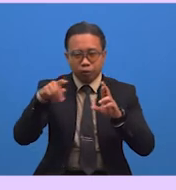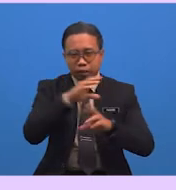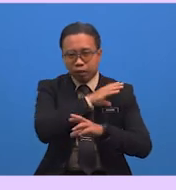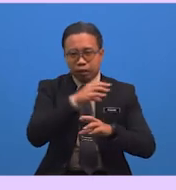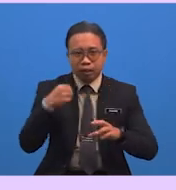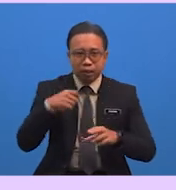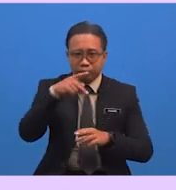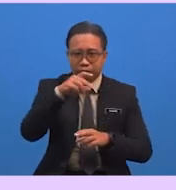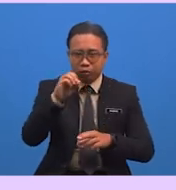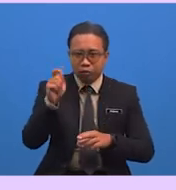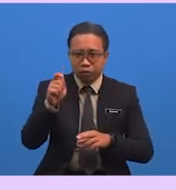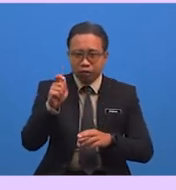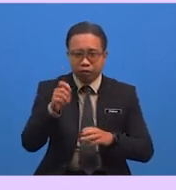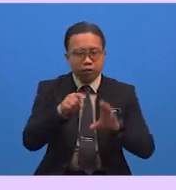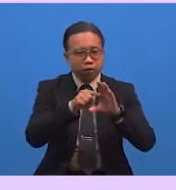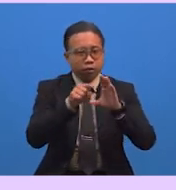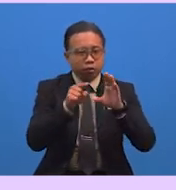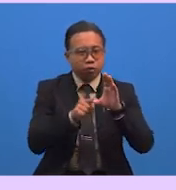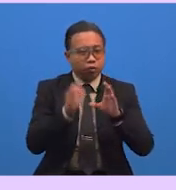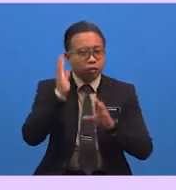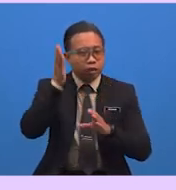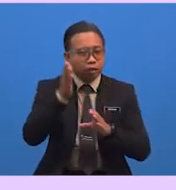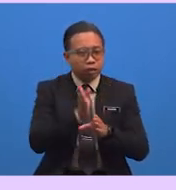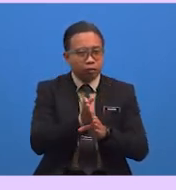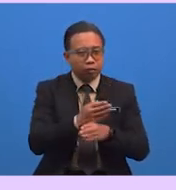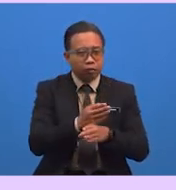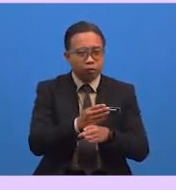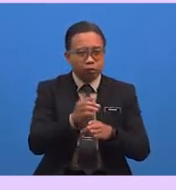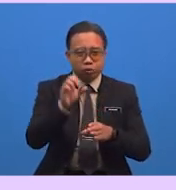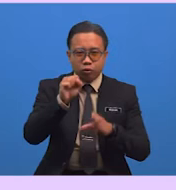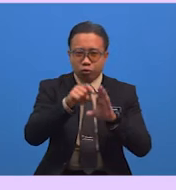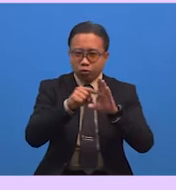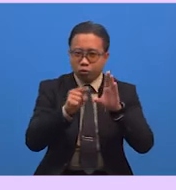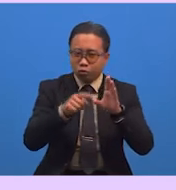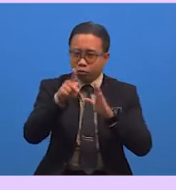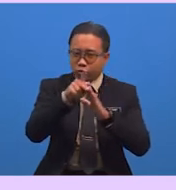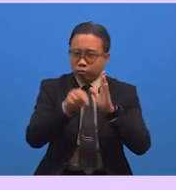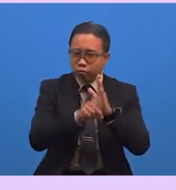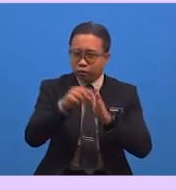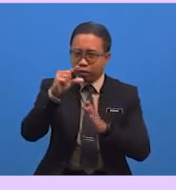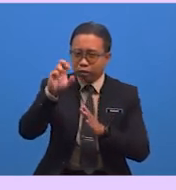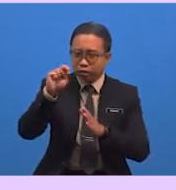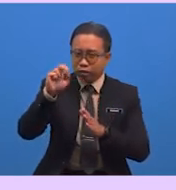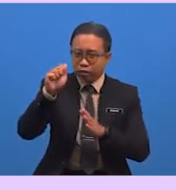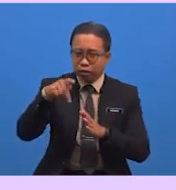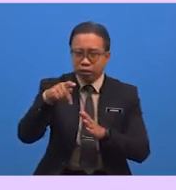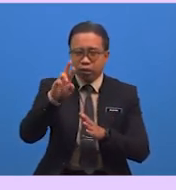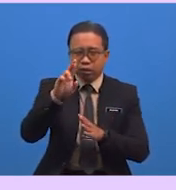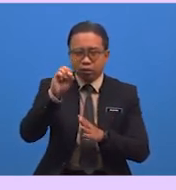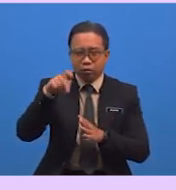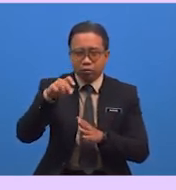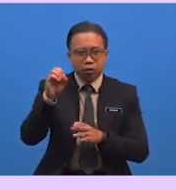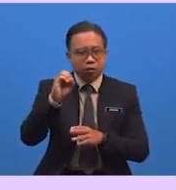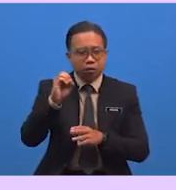dan POT sebagai sudut yang akan membentuk sudut penggenap. Sudut ROP